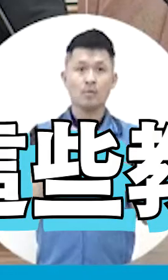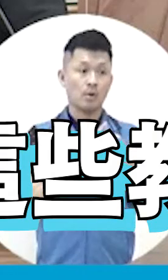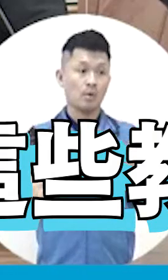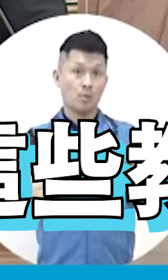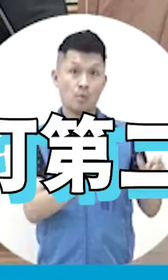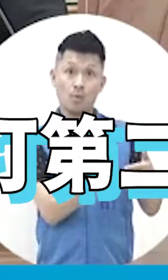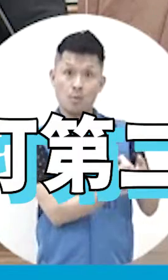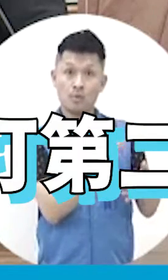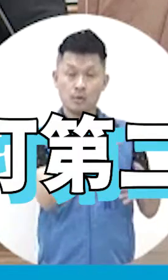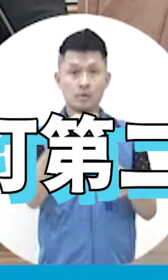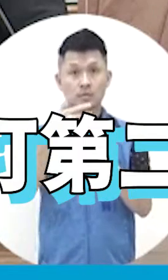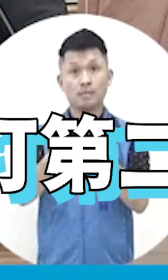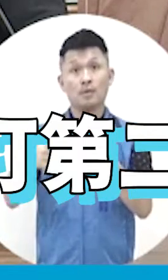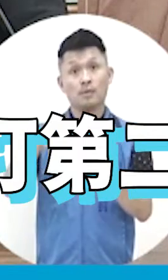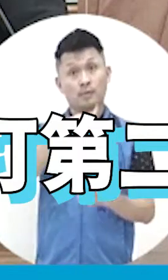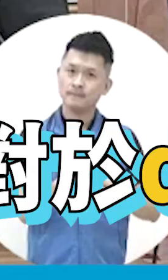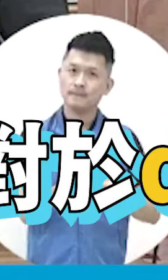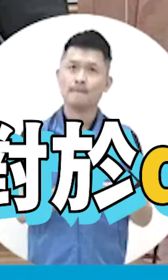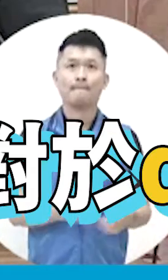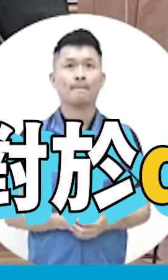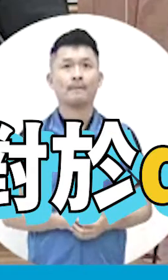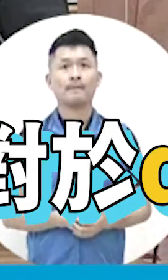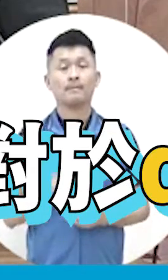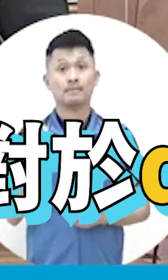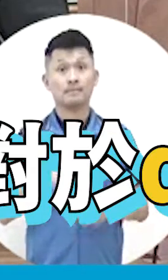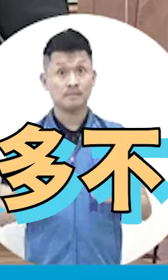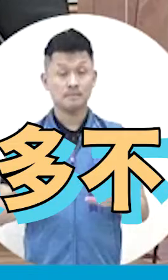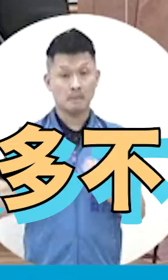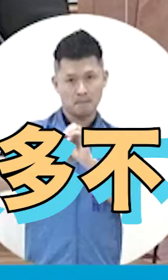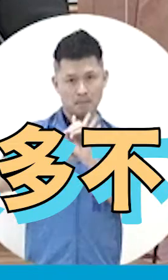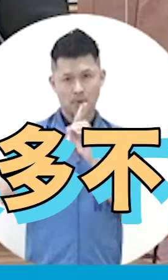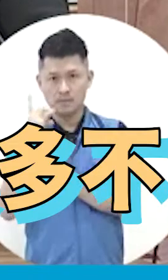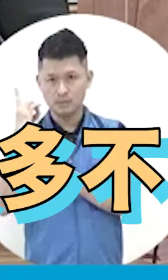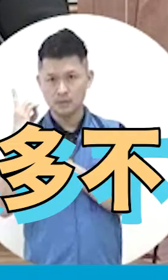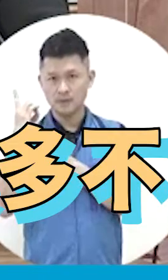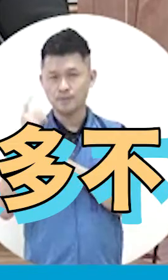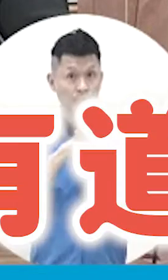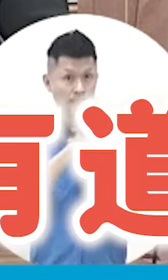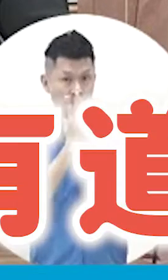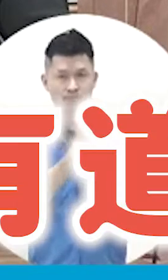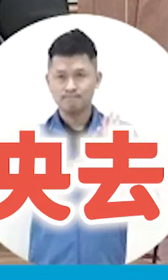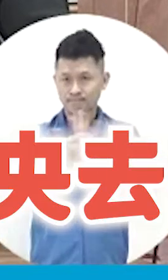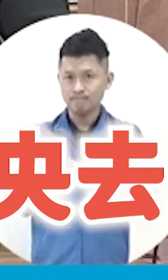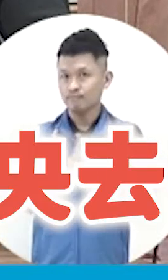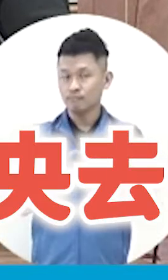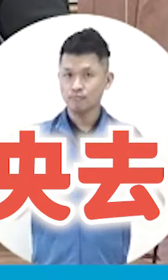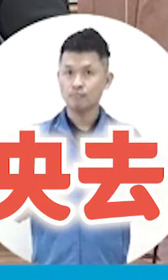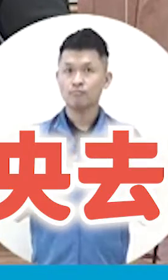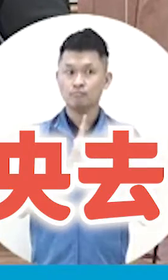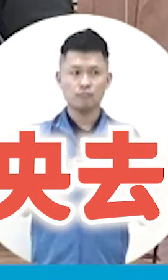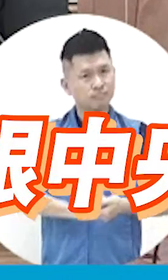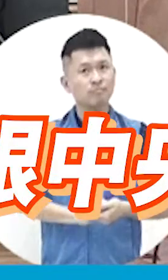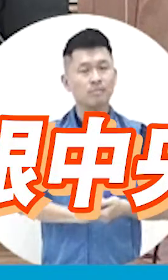先让这些教保员让他可以先打第二剂的莫德纳。现在大家对于 Delta 病毒其实还有很多不了解的地方，是有道理可以去跟中央去